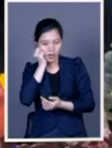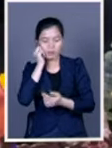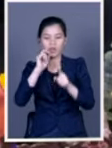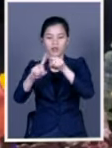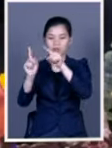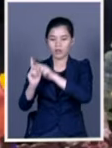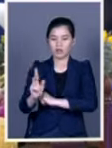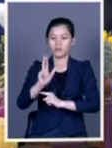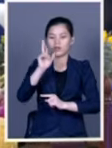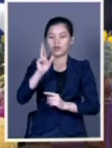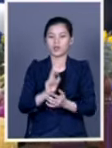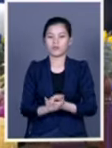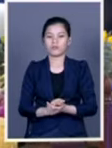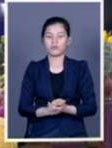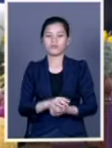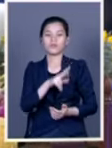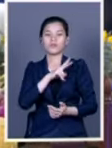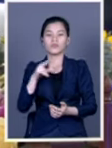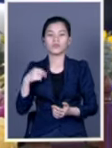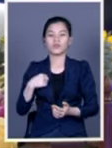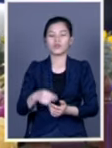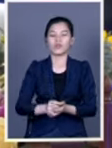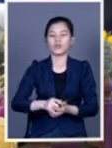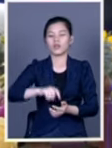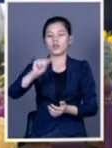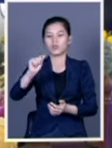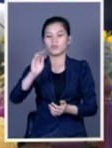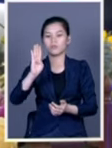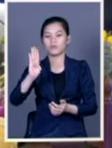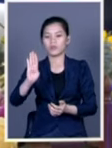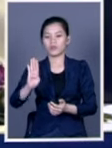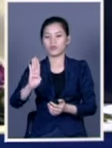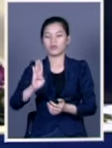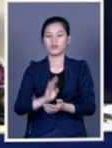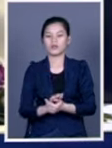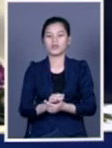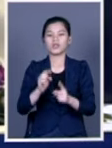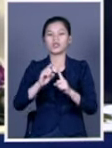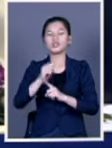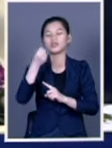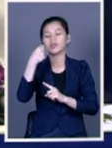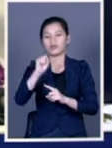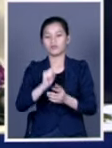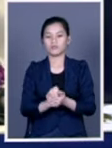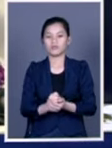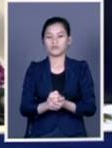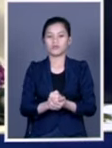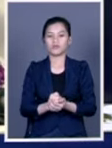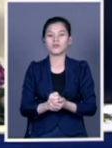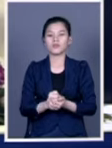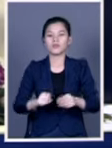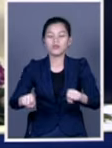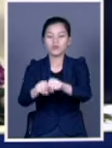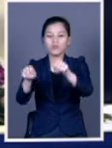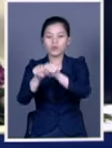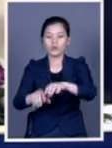แม่น้ำโขงหรือเอกแม็กครั้งที่10ภายใต้คำขวัญก้าวสู่การเชื่อมจอดที่โรงเรียนเพื่อการเชื่อมโยงอนุภาค